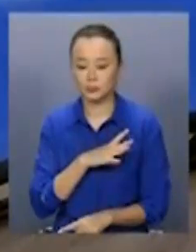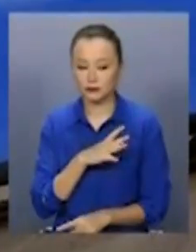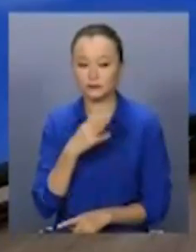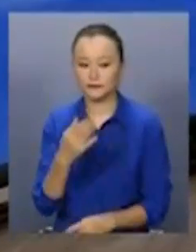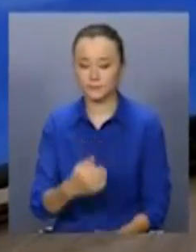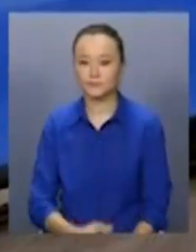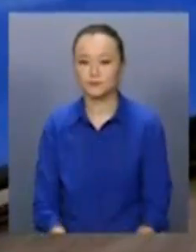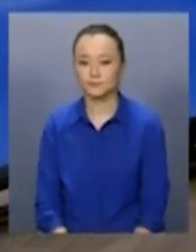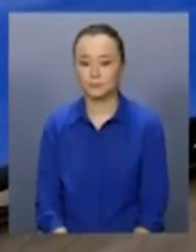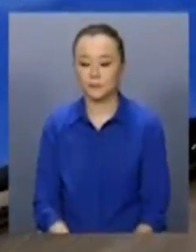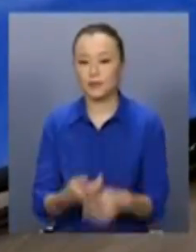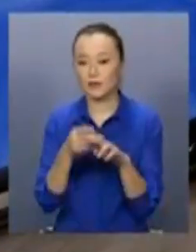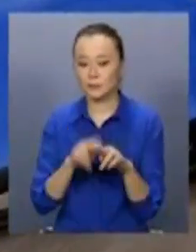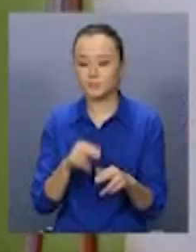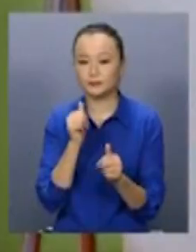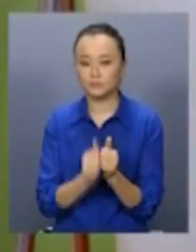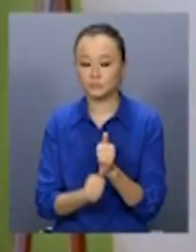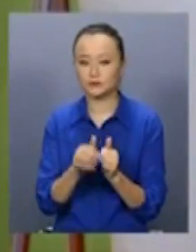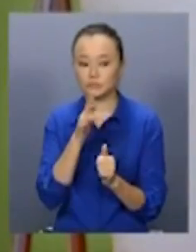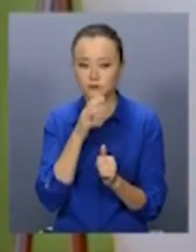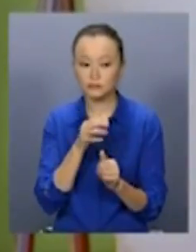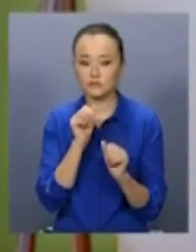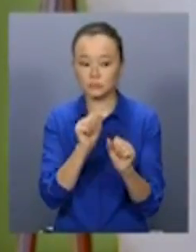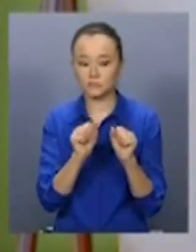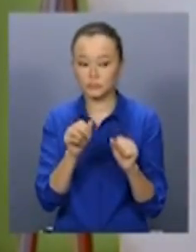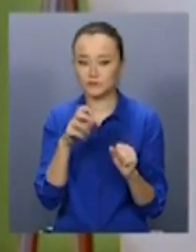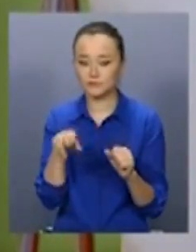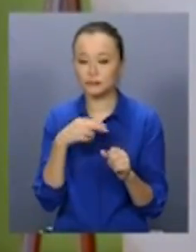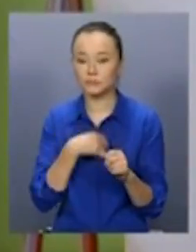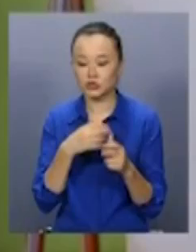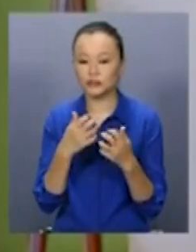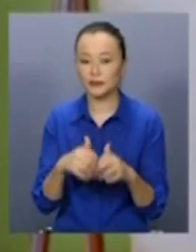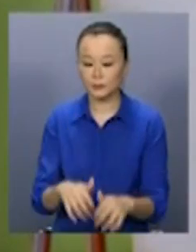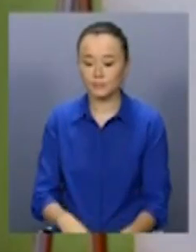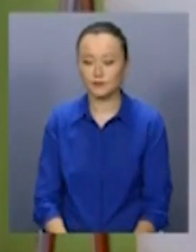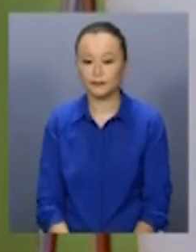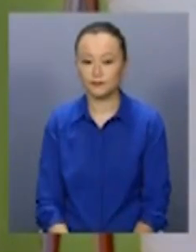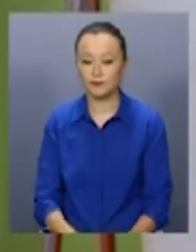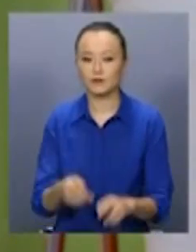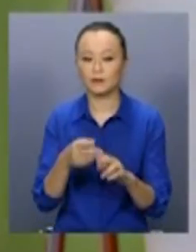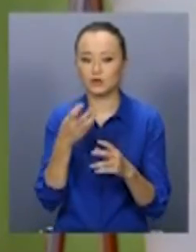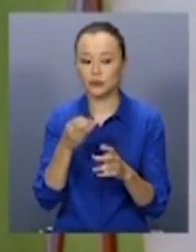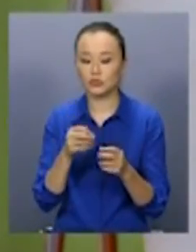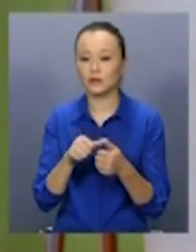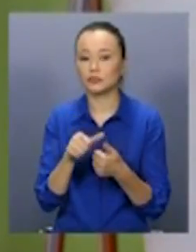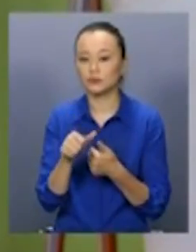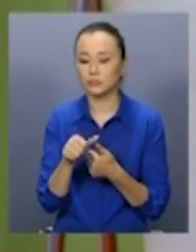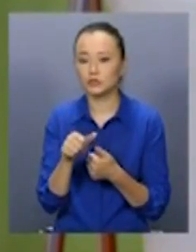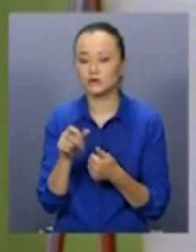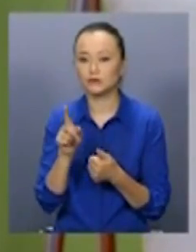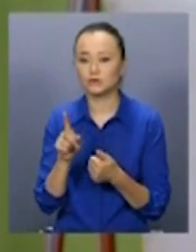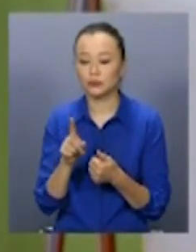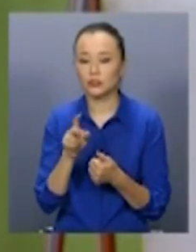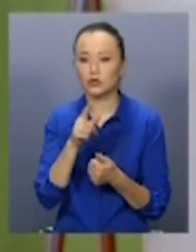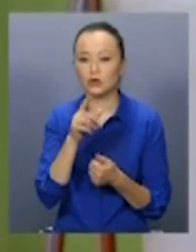өнердің түрі. Сондықтан біз әрқашанда оны қорғаныс түрі деп есептейміз. Енді ерекшелігі бұл жерде